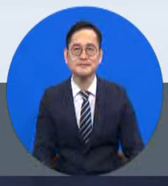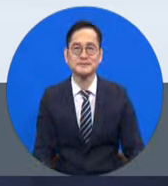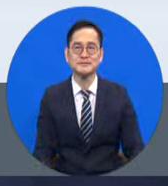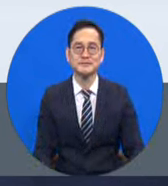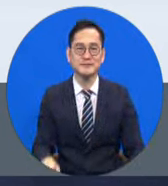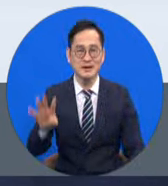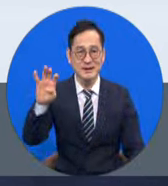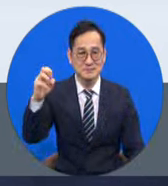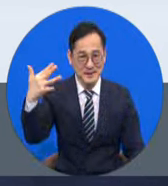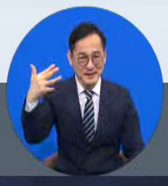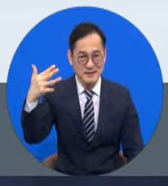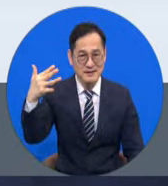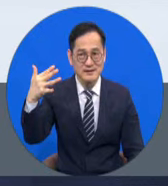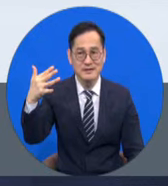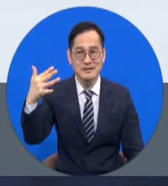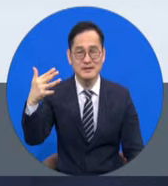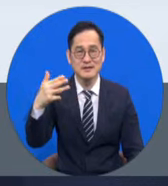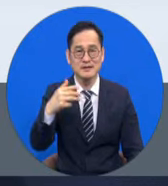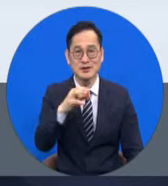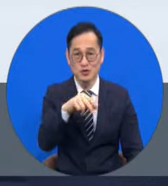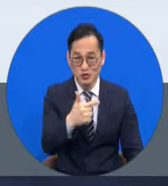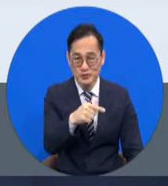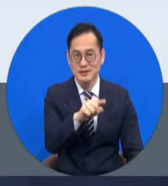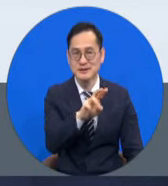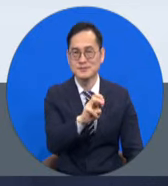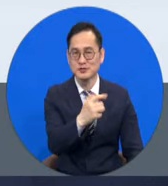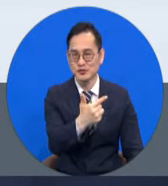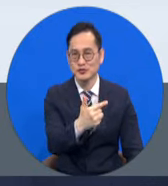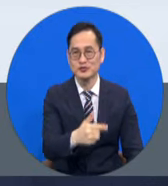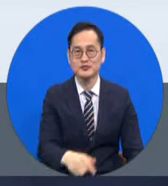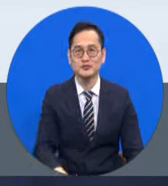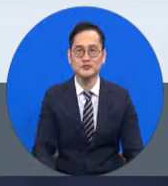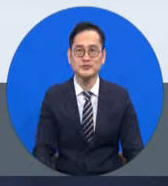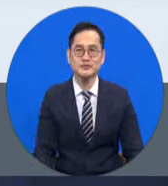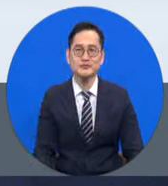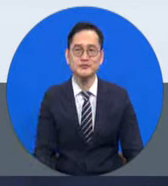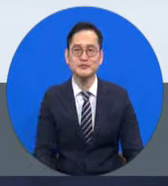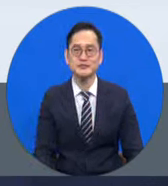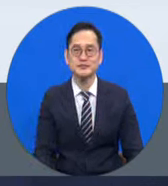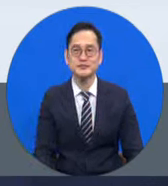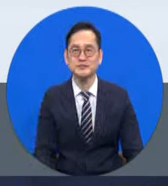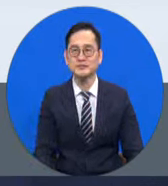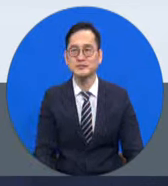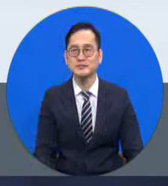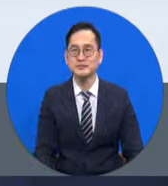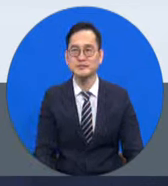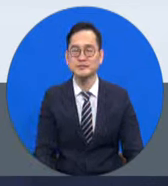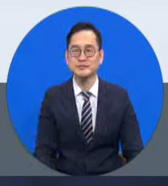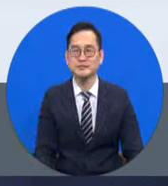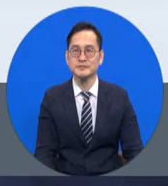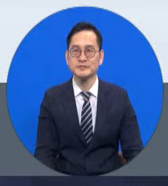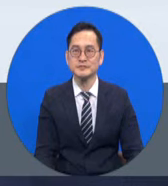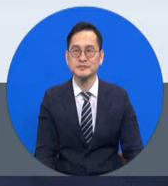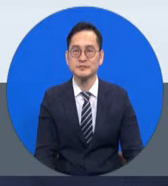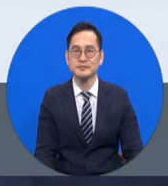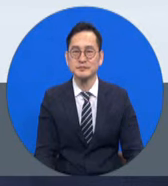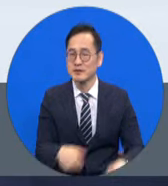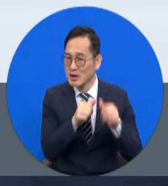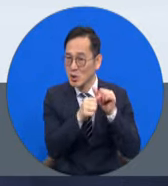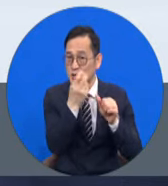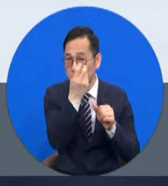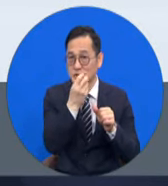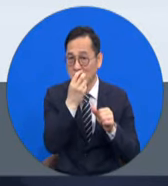전현희 후보가 48%, 윤희숙 후보가 36% 지지를 받고 있습니다. 이게 여론조사가 여러